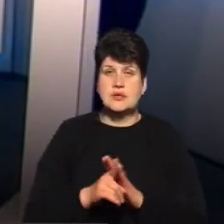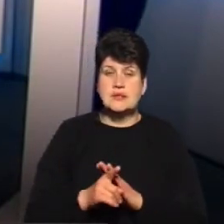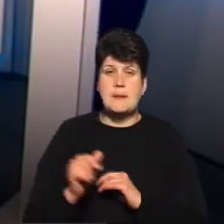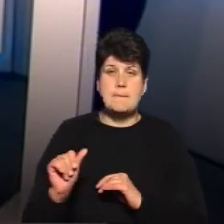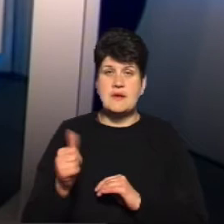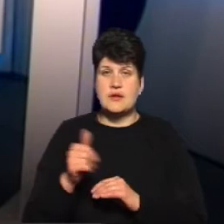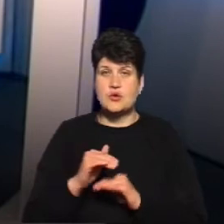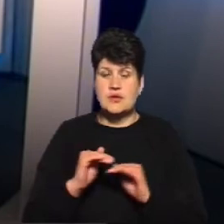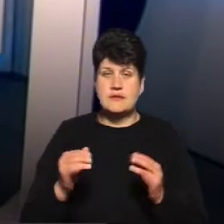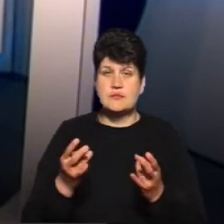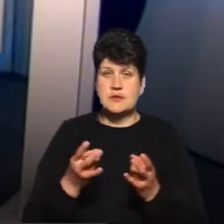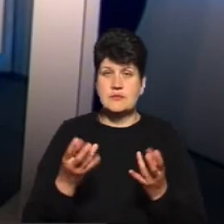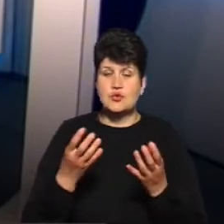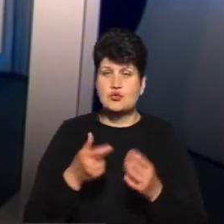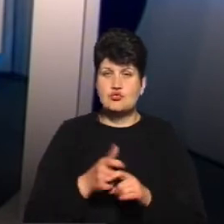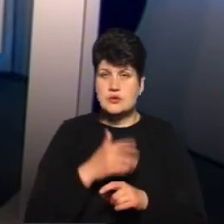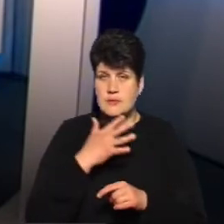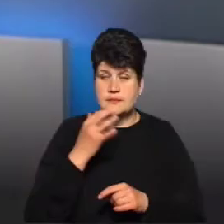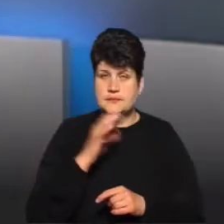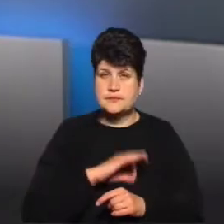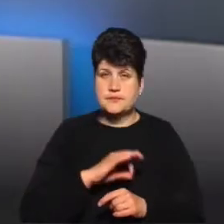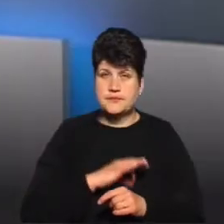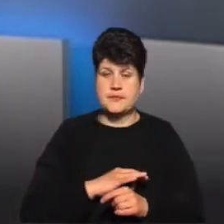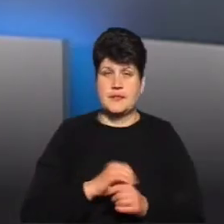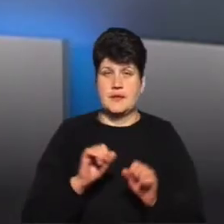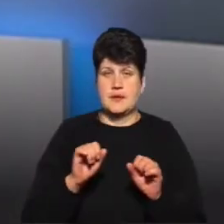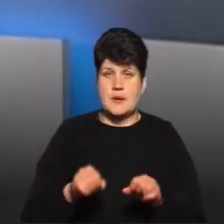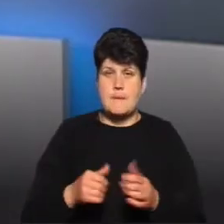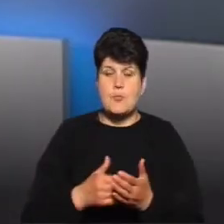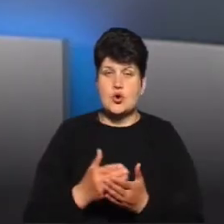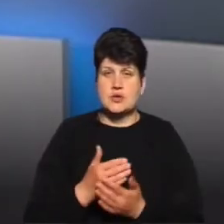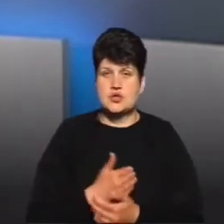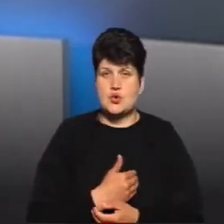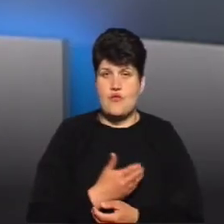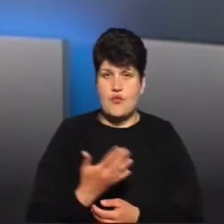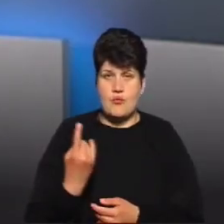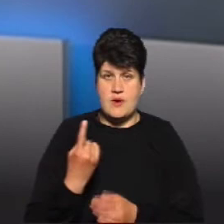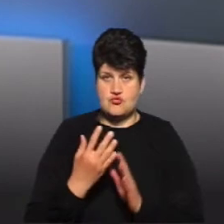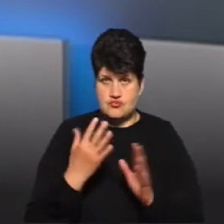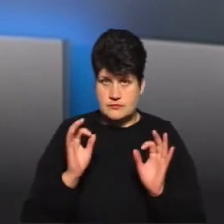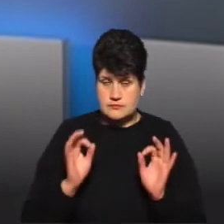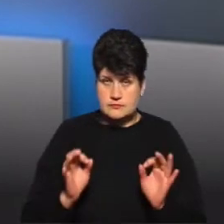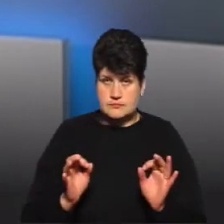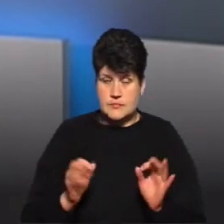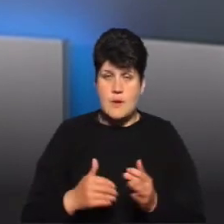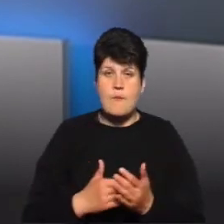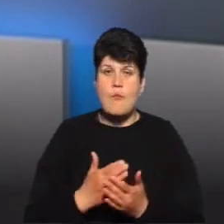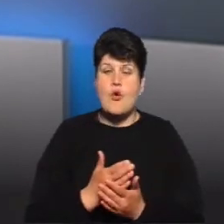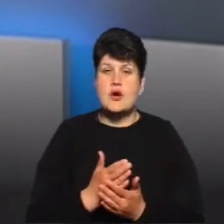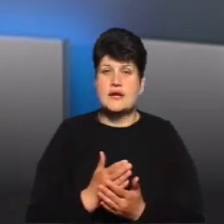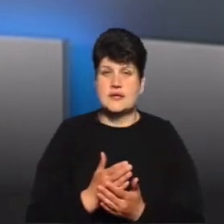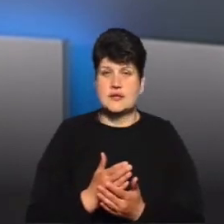потрібно дуже багато залучити ресурсів і політичну волю в першу чергу, так? В першу чергу, політичну, як то кажуть,